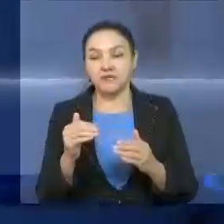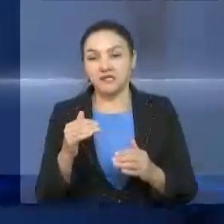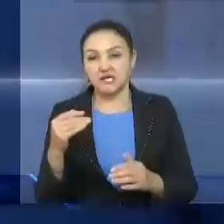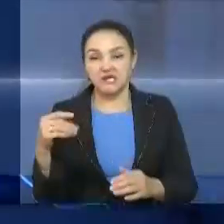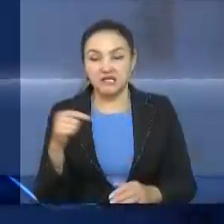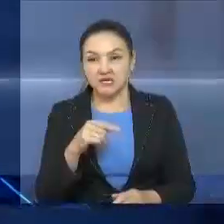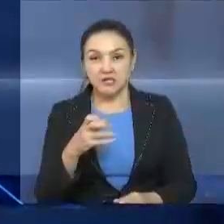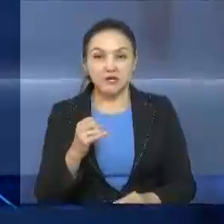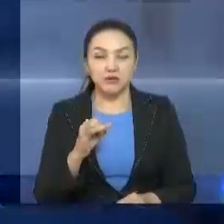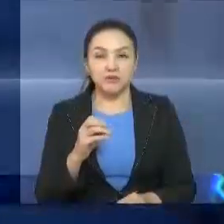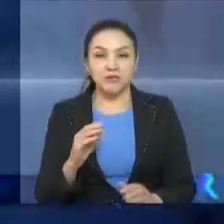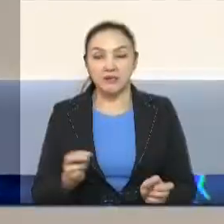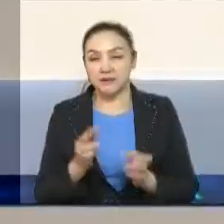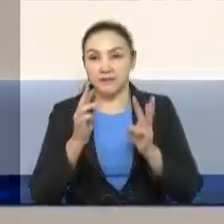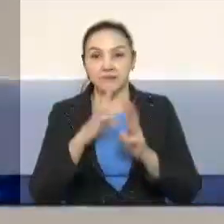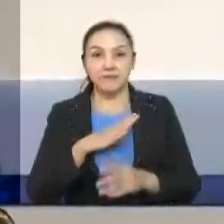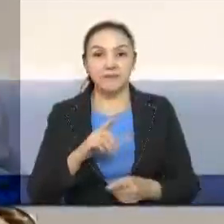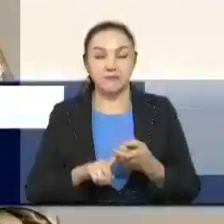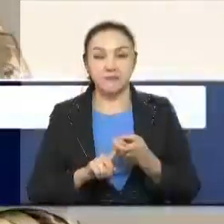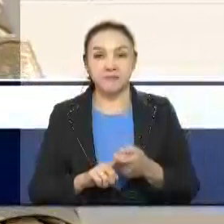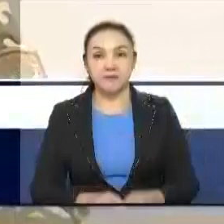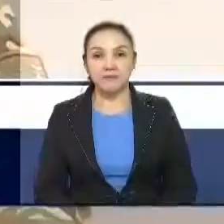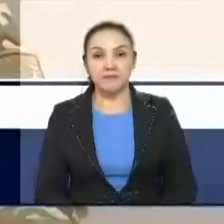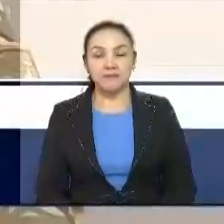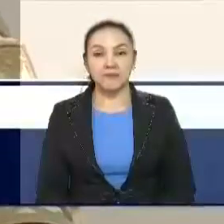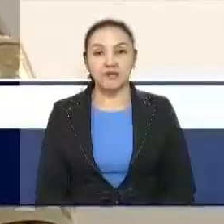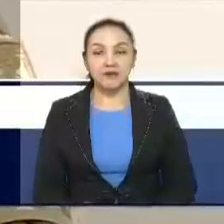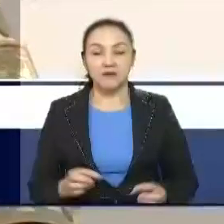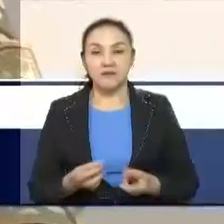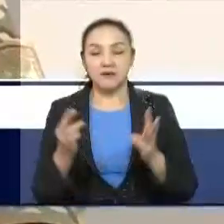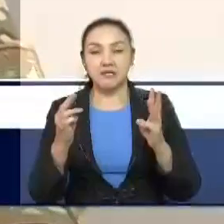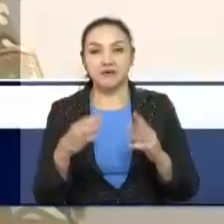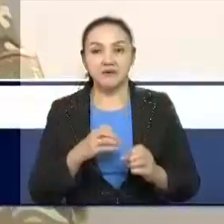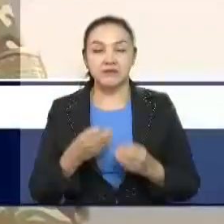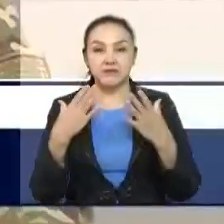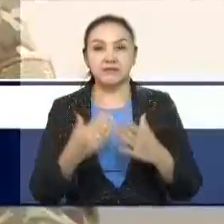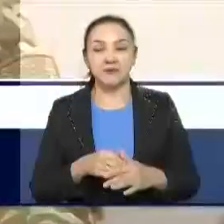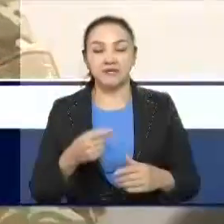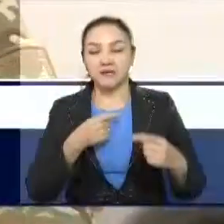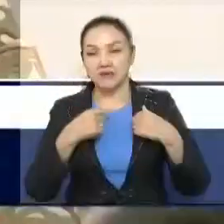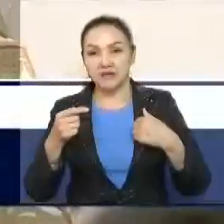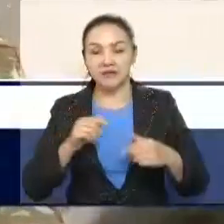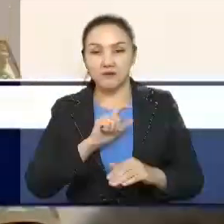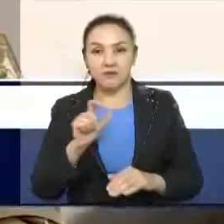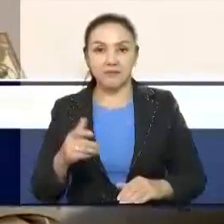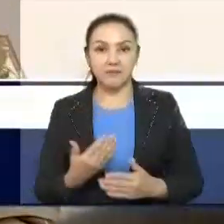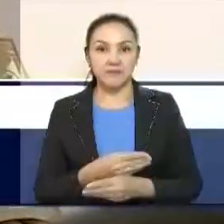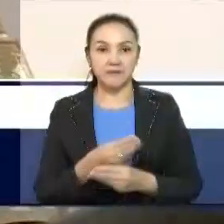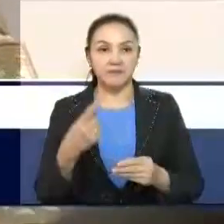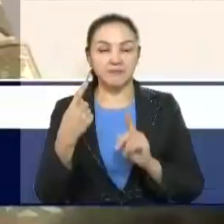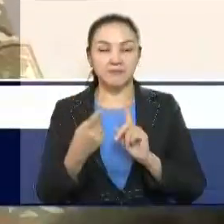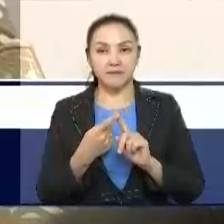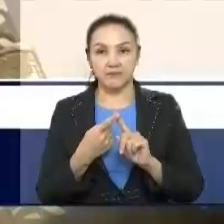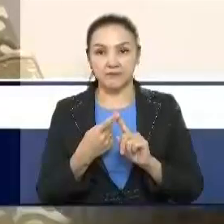датчиков реагирования на возгорание. В целях недопущения пожаров, взрывов и отравления людей угарным газом предлагается: